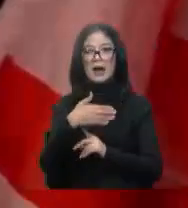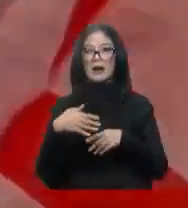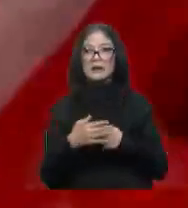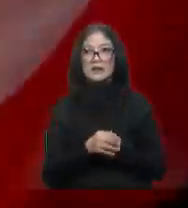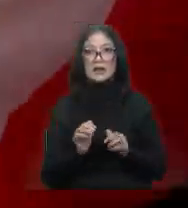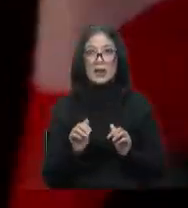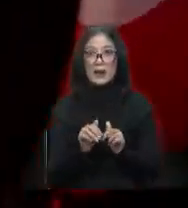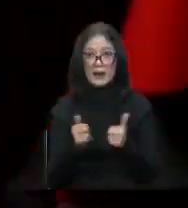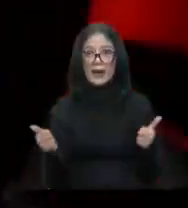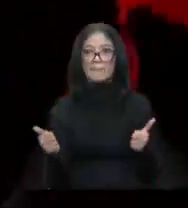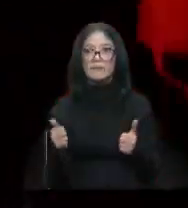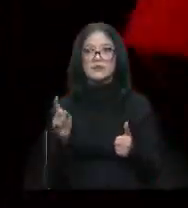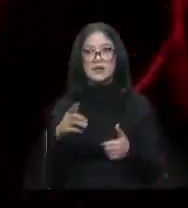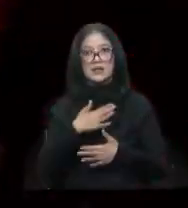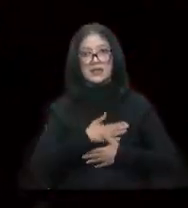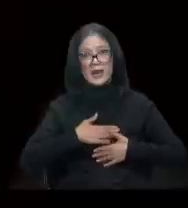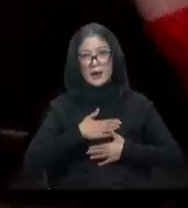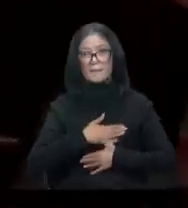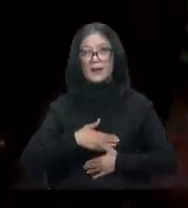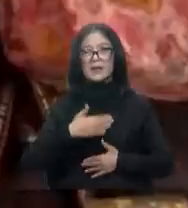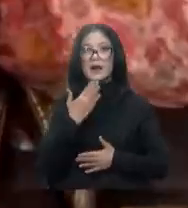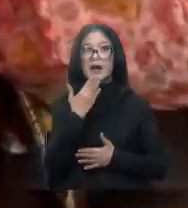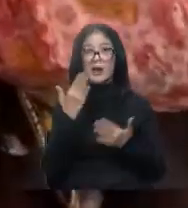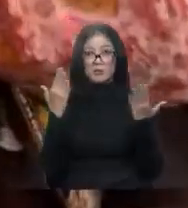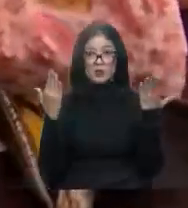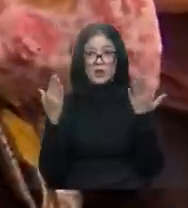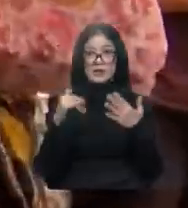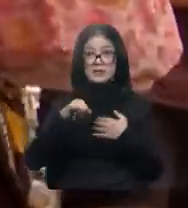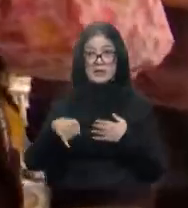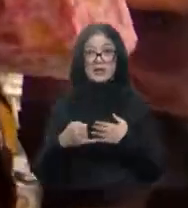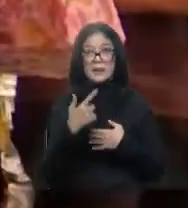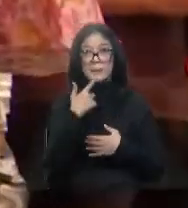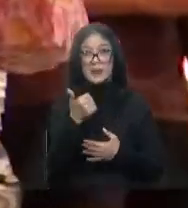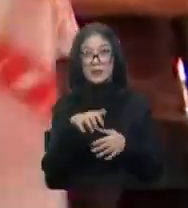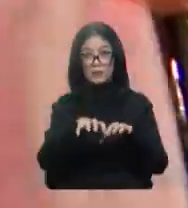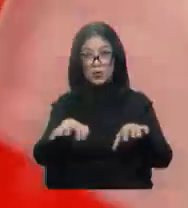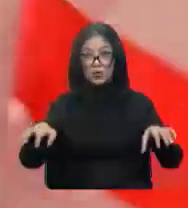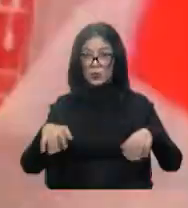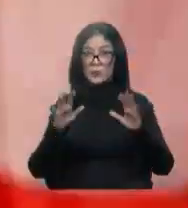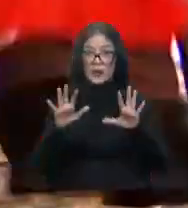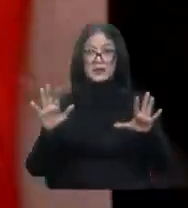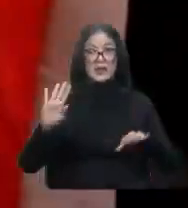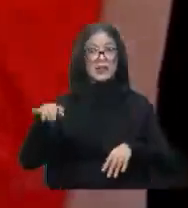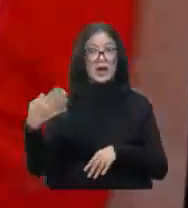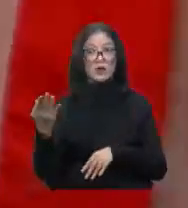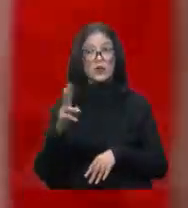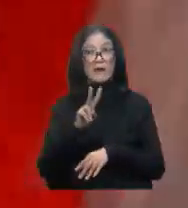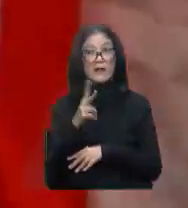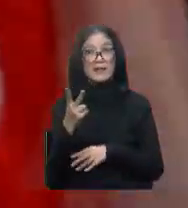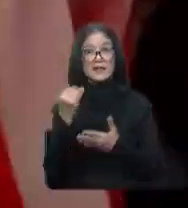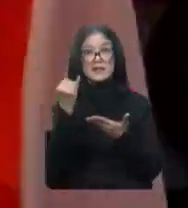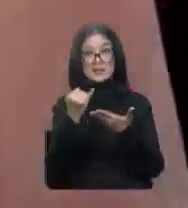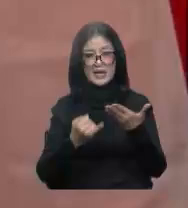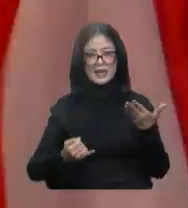lengkap dan nyaman tempatnya, alhamdulillah. Ya pokoknya banyak dan tiap tahun ganti. Saya senang, tiap setiap